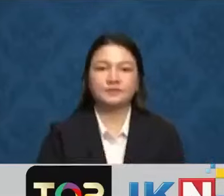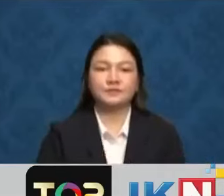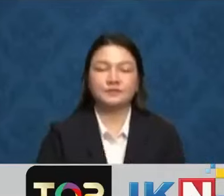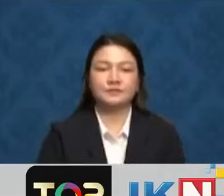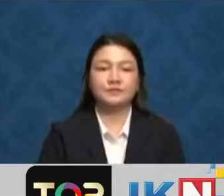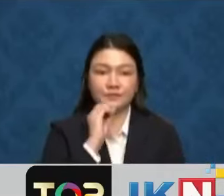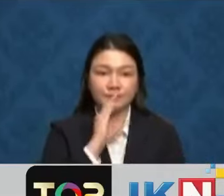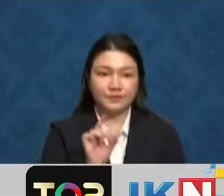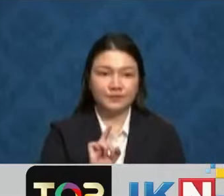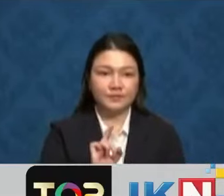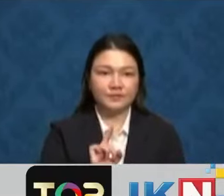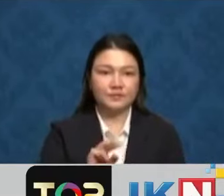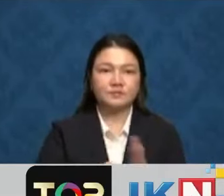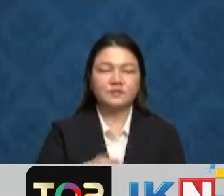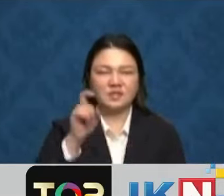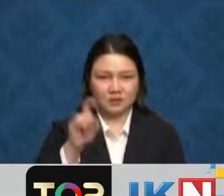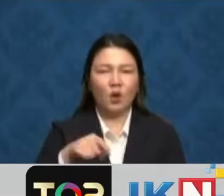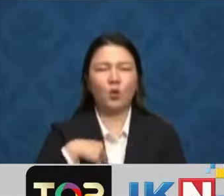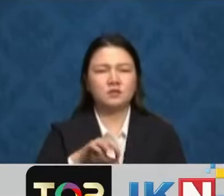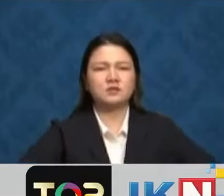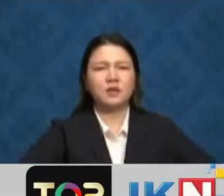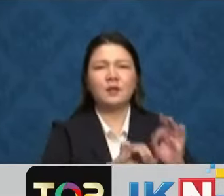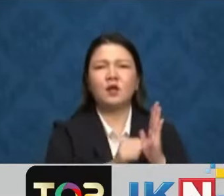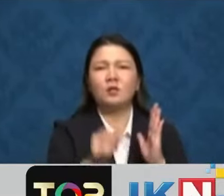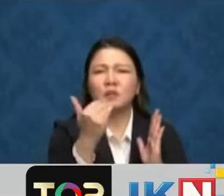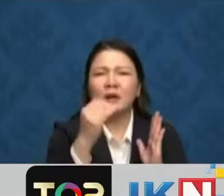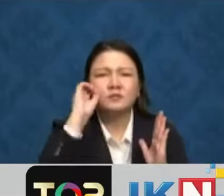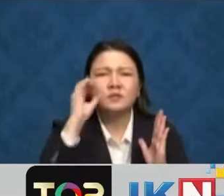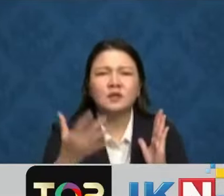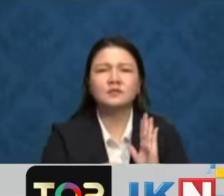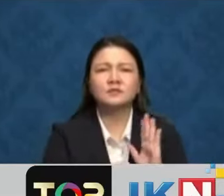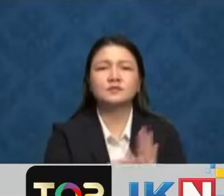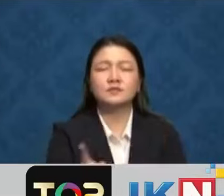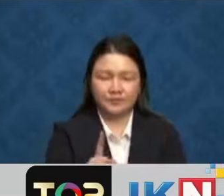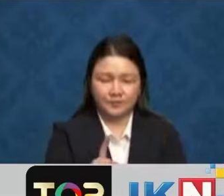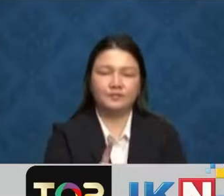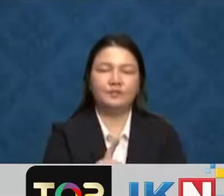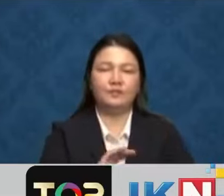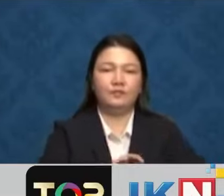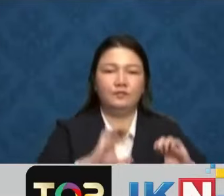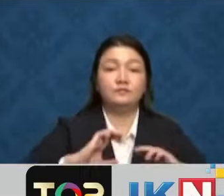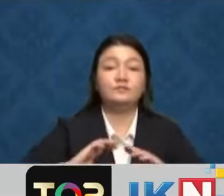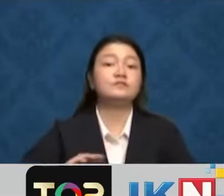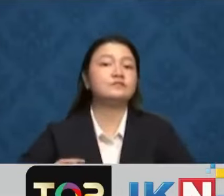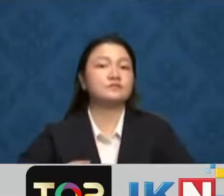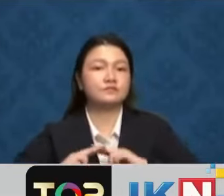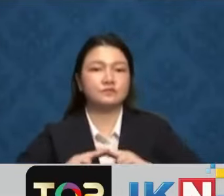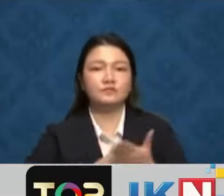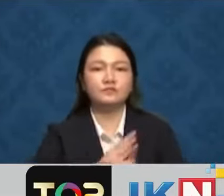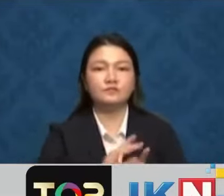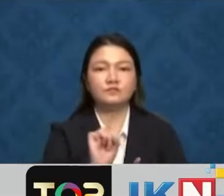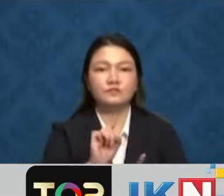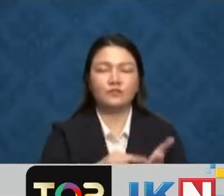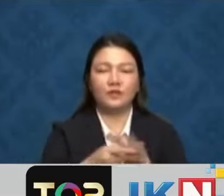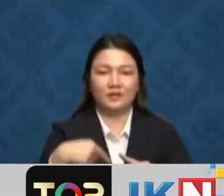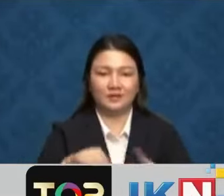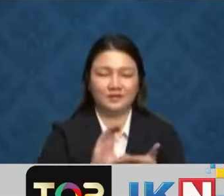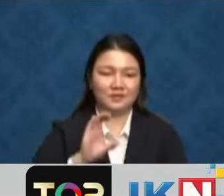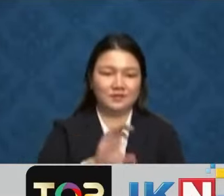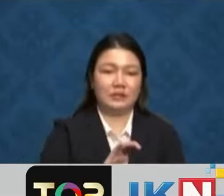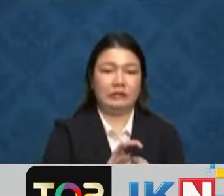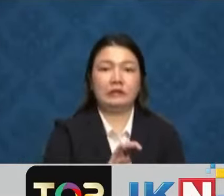ลนะสสพรรคส้มก็อภิปรายฮะว่าเนี่ยโอ้โหไปตัดเอางบใช้หนี้ธนาคารของรัฐออก